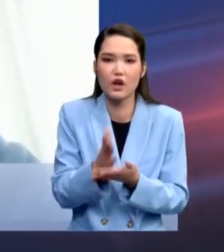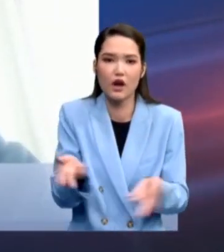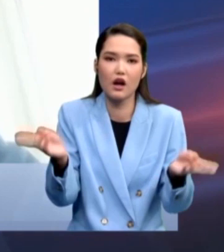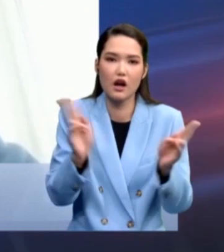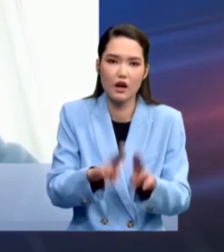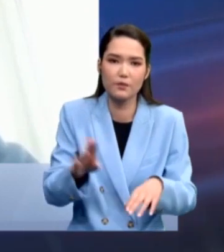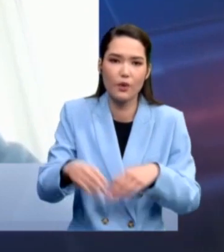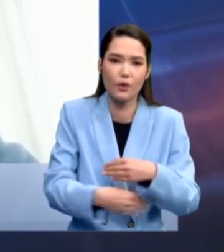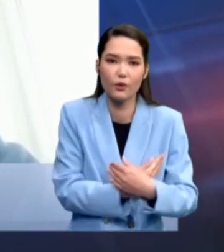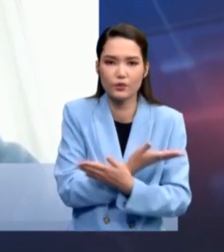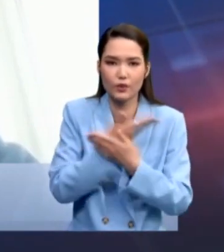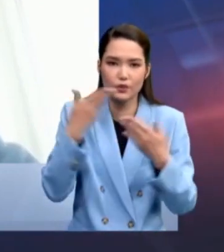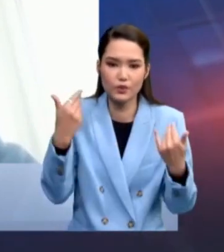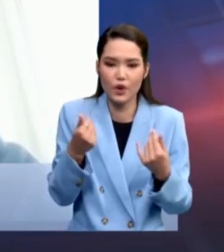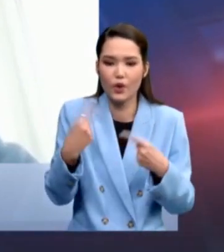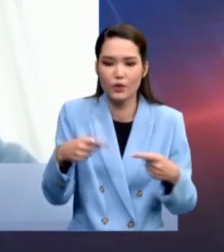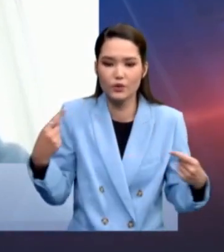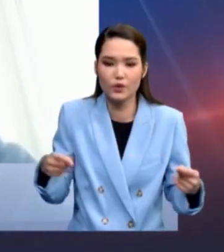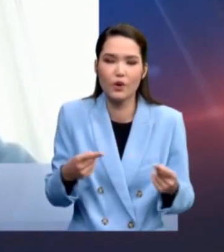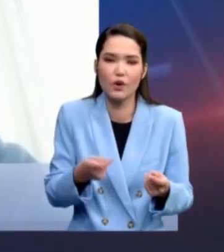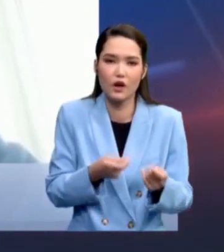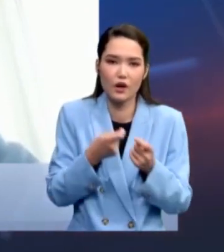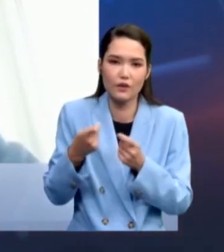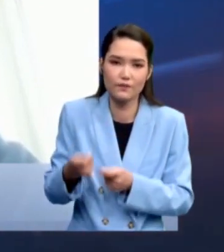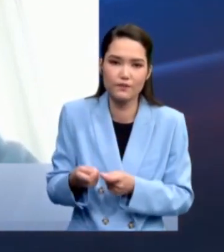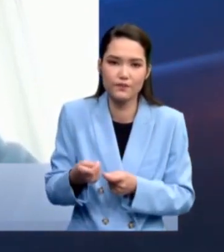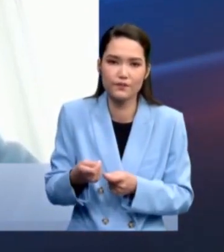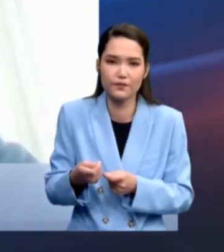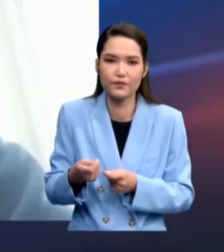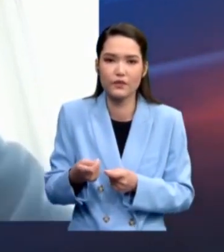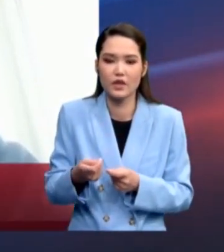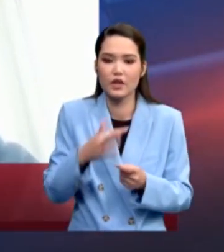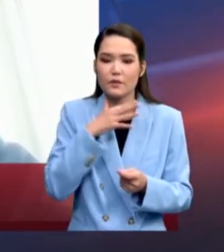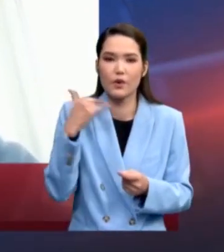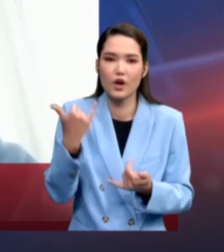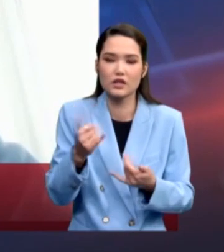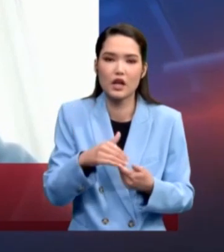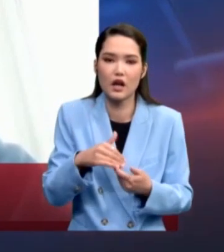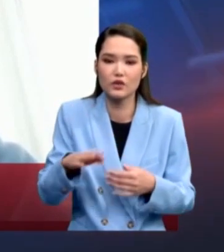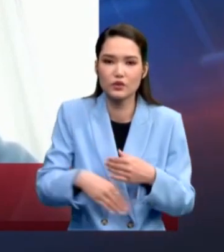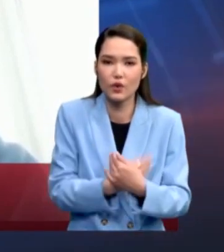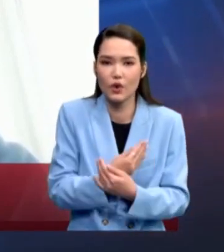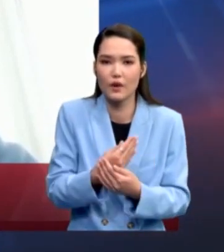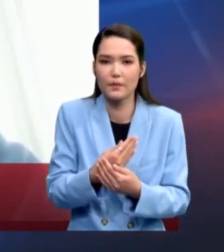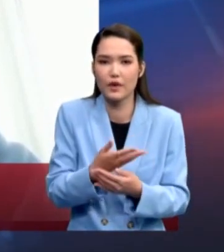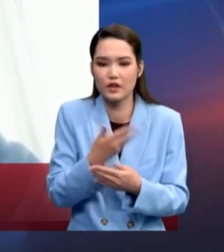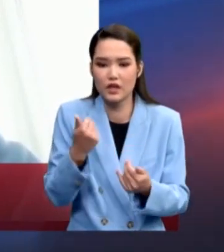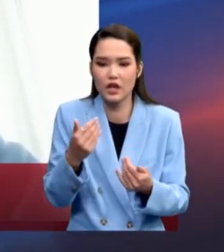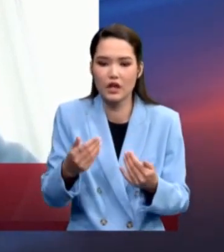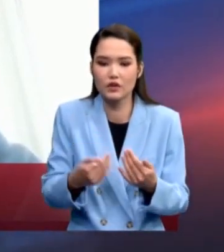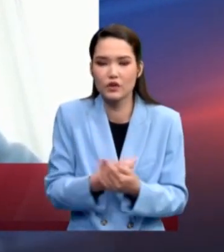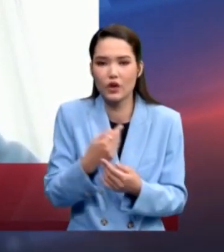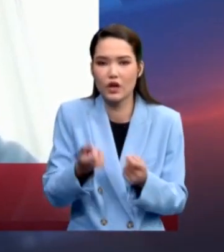новая нефть. Новая нефть – это что? Это люди. Люди сейчас называются новым термином – новая нефть,